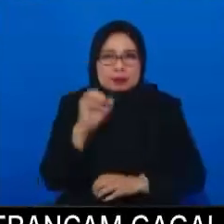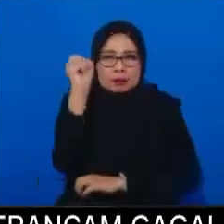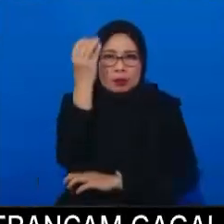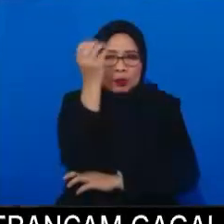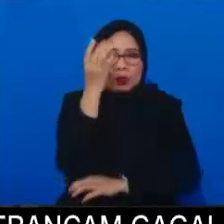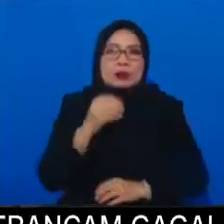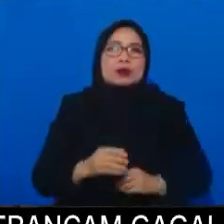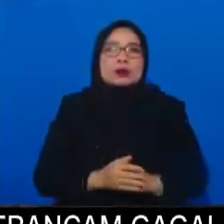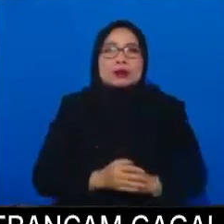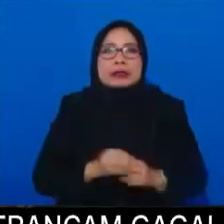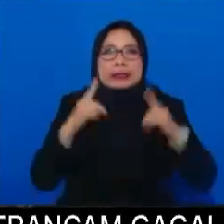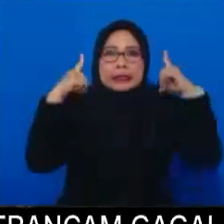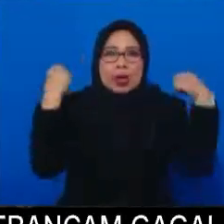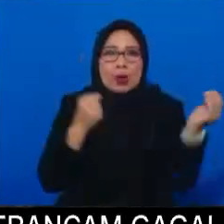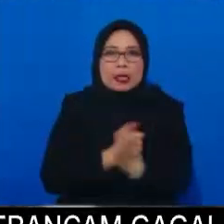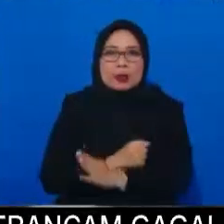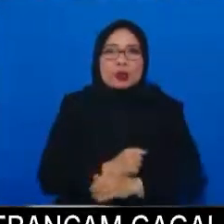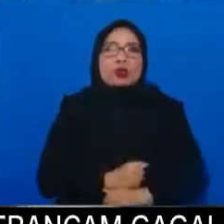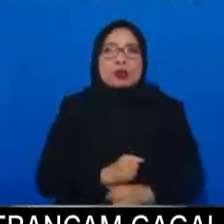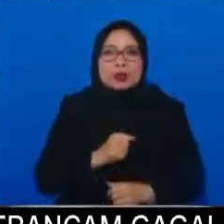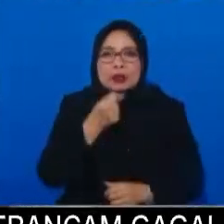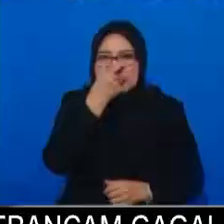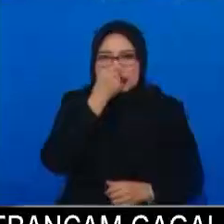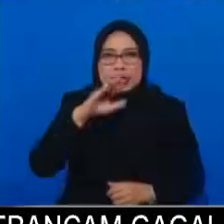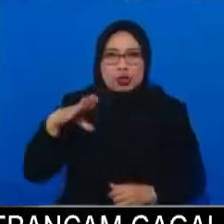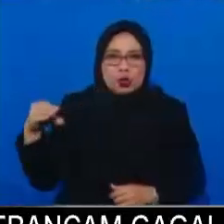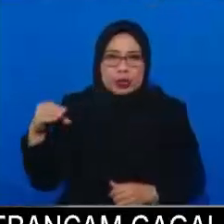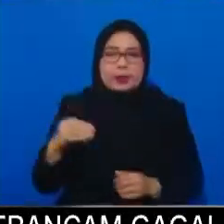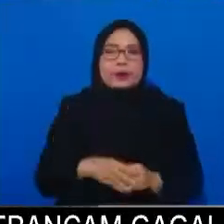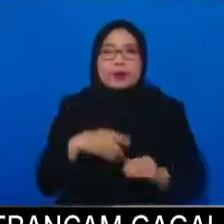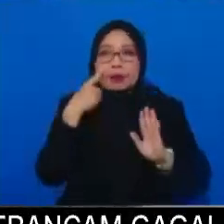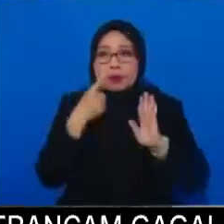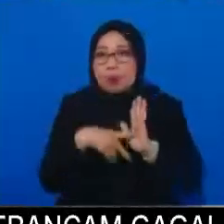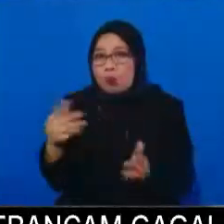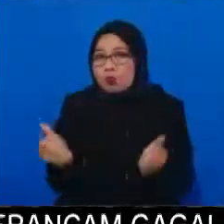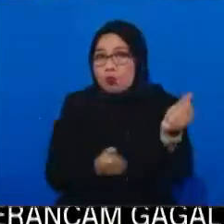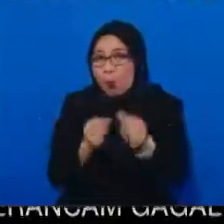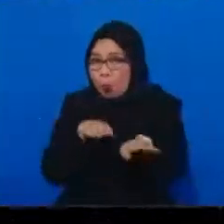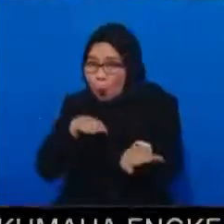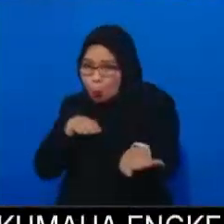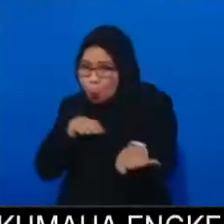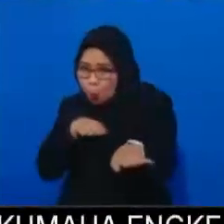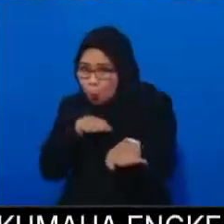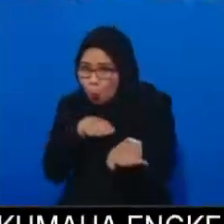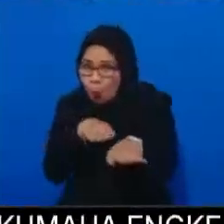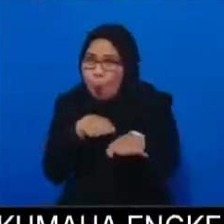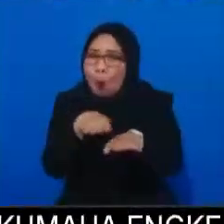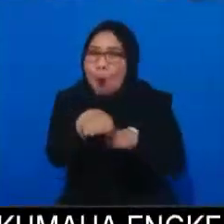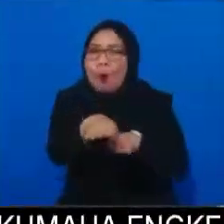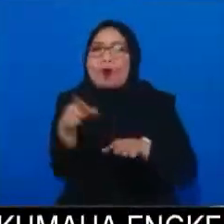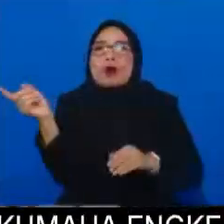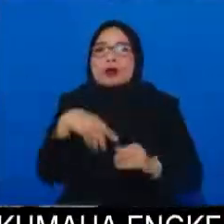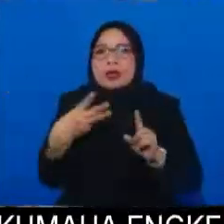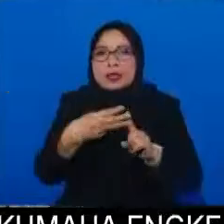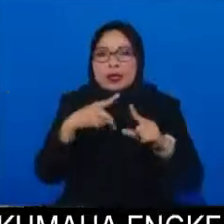Pucuk, Lamongan, Jawa Timur, Senin sore. Menurut saksi, mobil pickup melaju dengan kecepatan tinggi dari arah Babat menuju